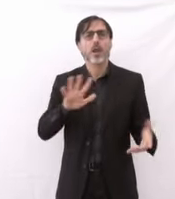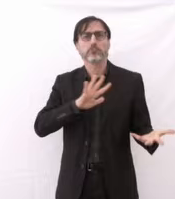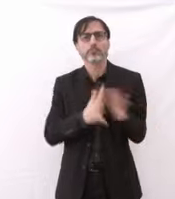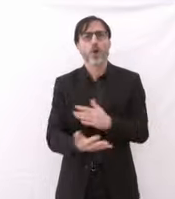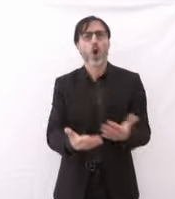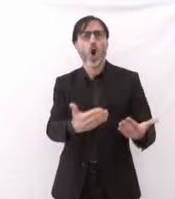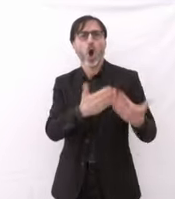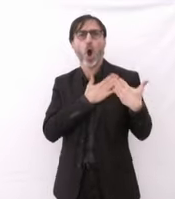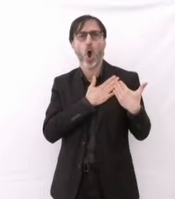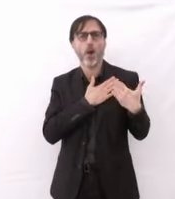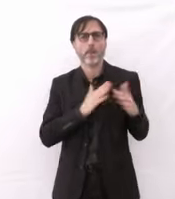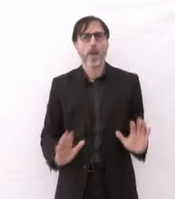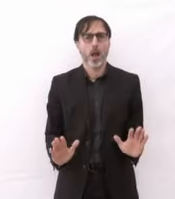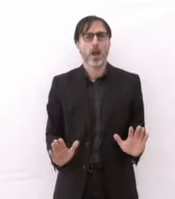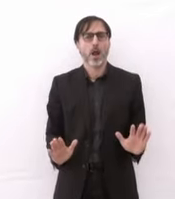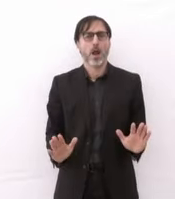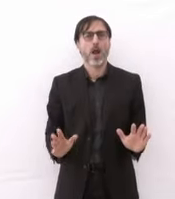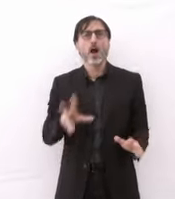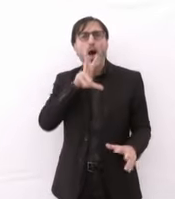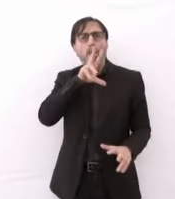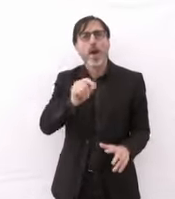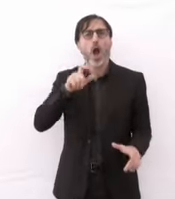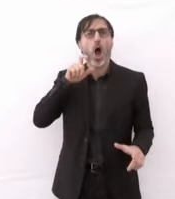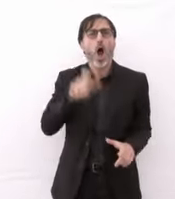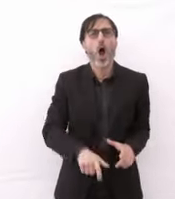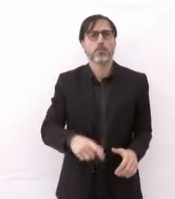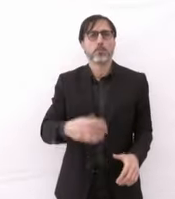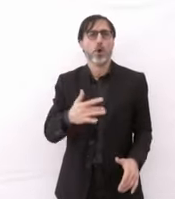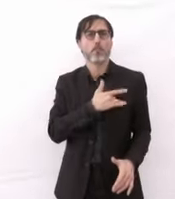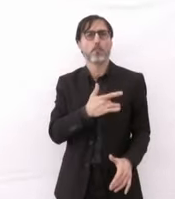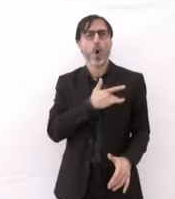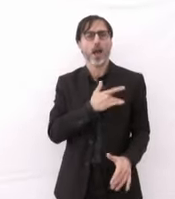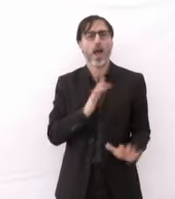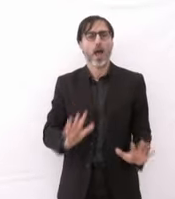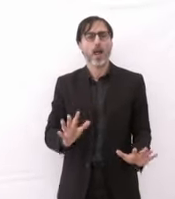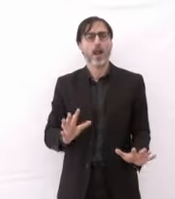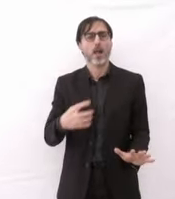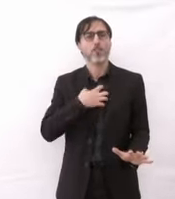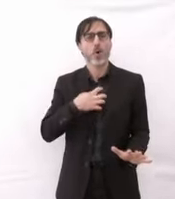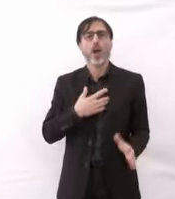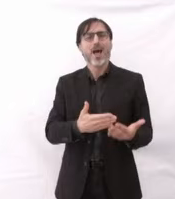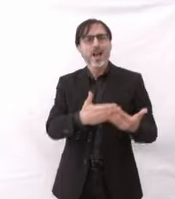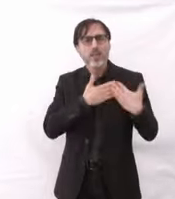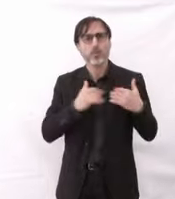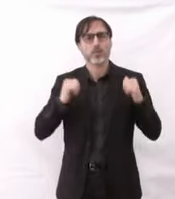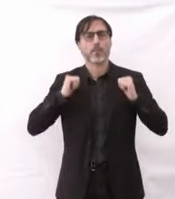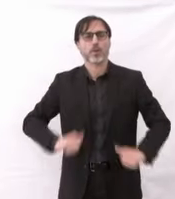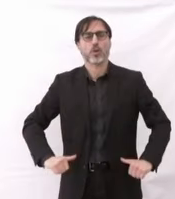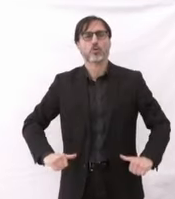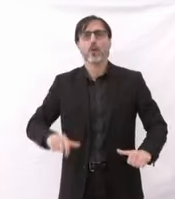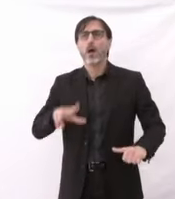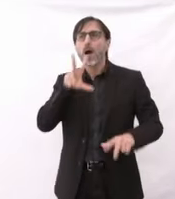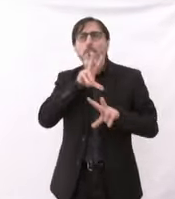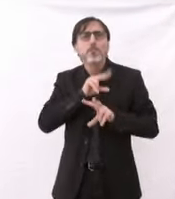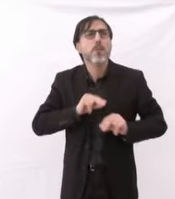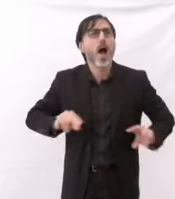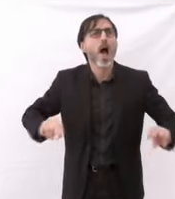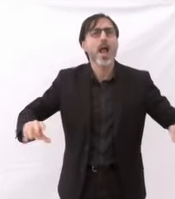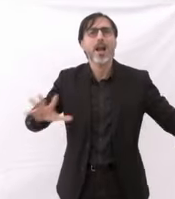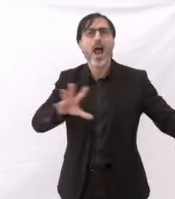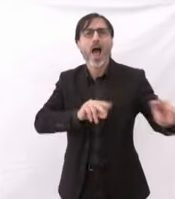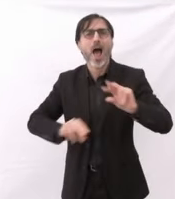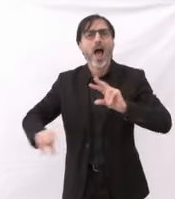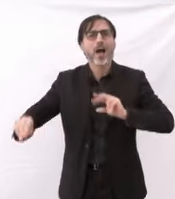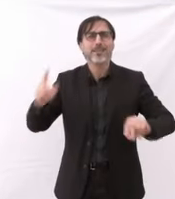colpa e parlare diventa un obbligo morale, una responsabilità civile. Parlate,